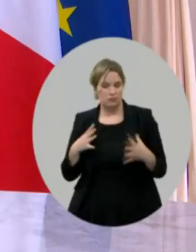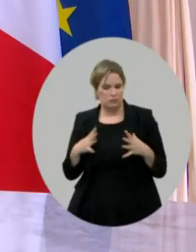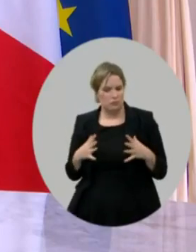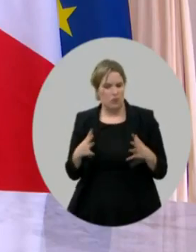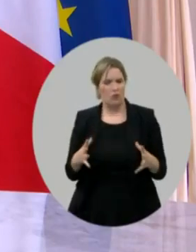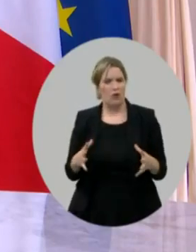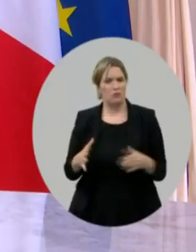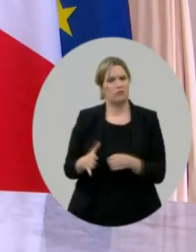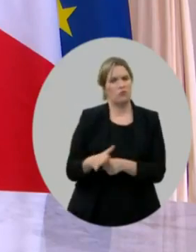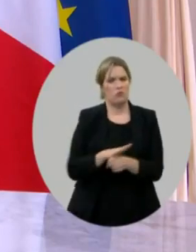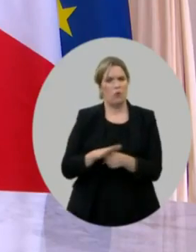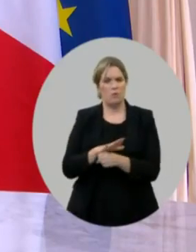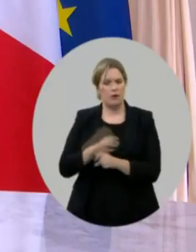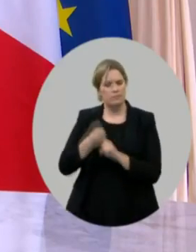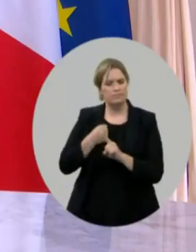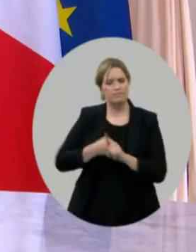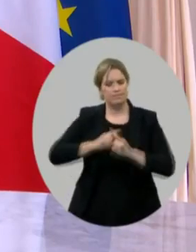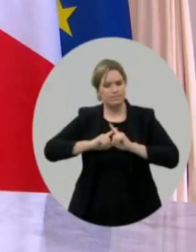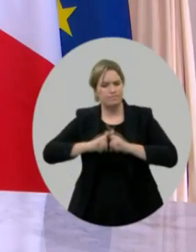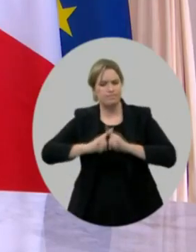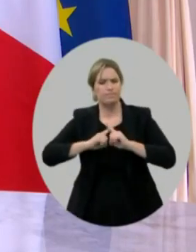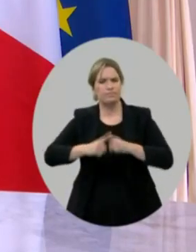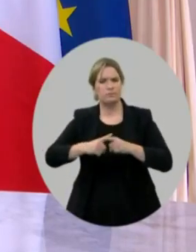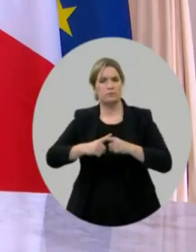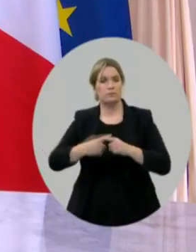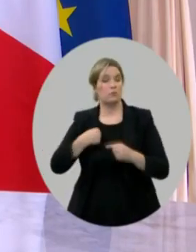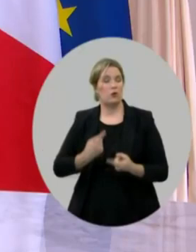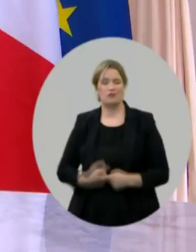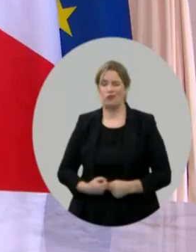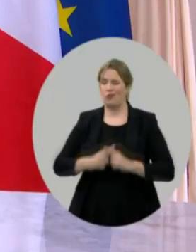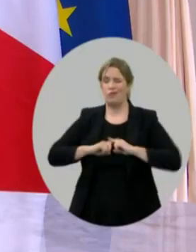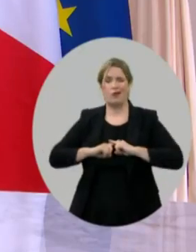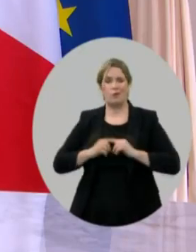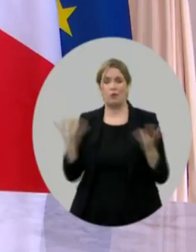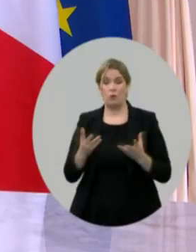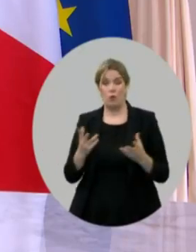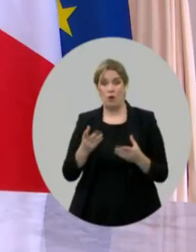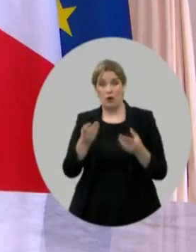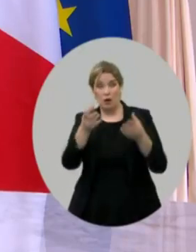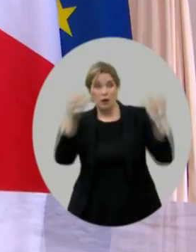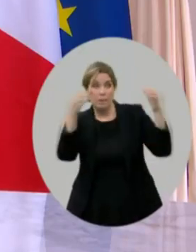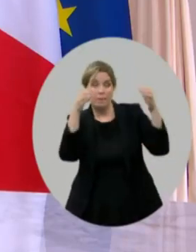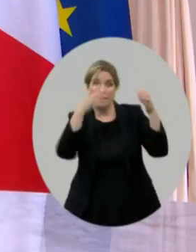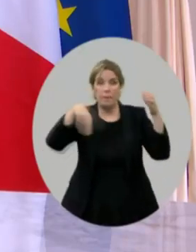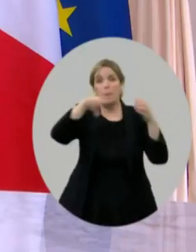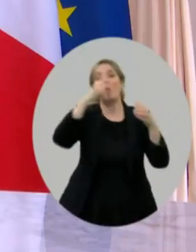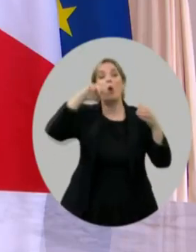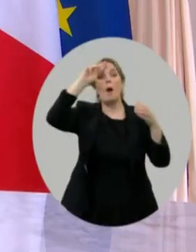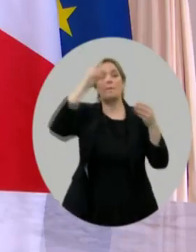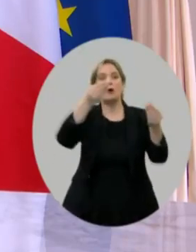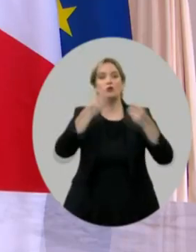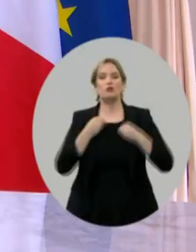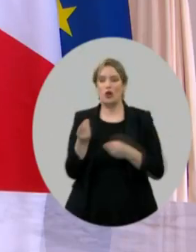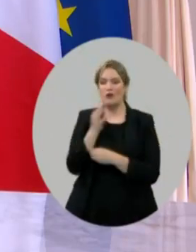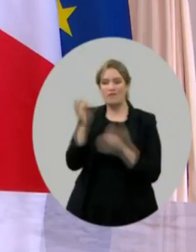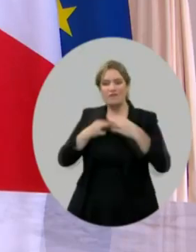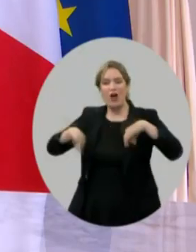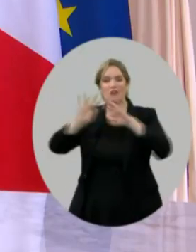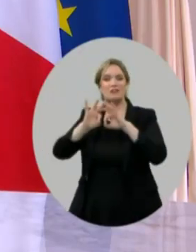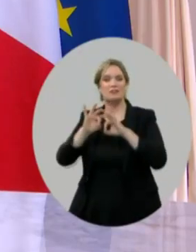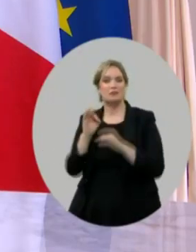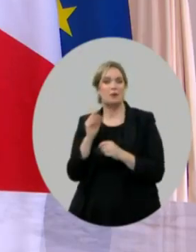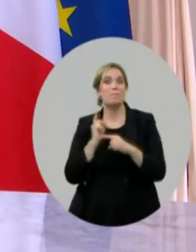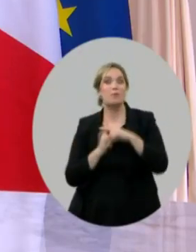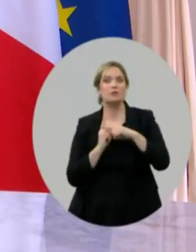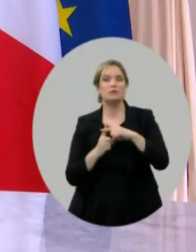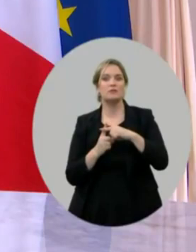engagé dans cette bataille, car je crois très profondément que l'Europe est bonne pour la France, que la France ne peut pas